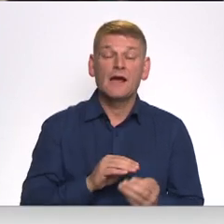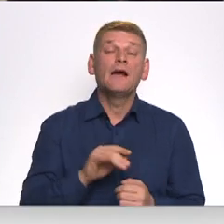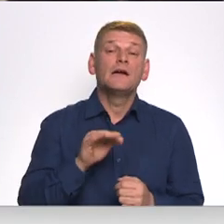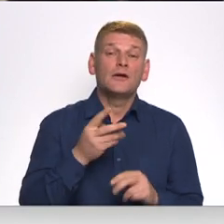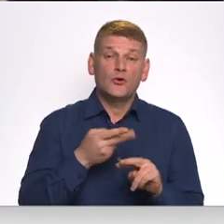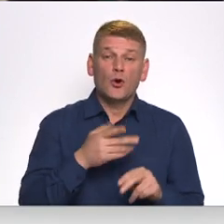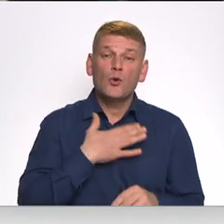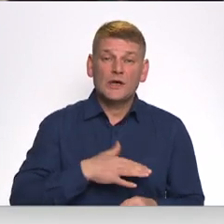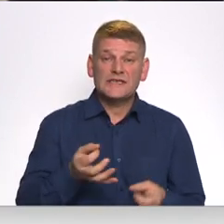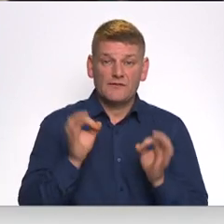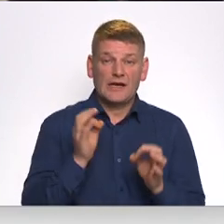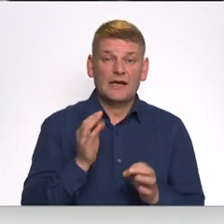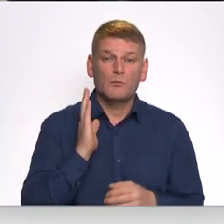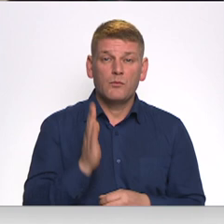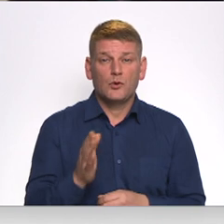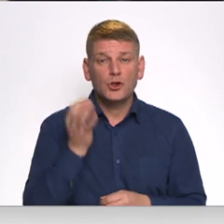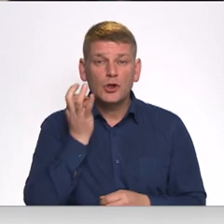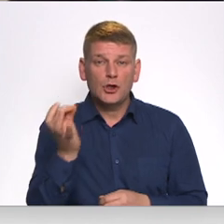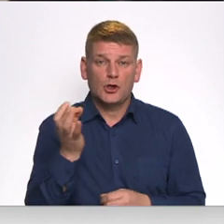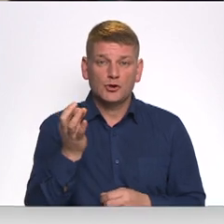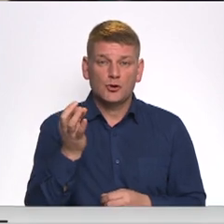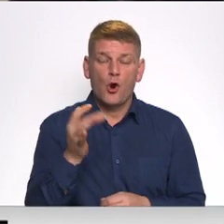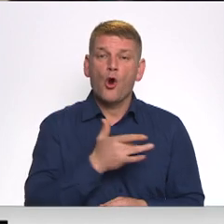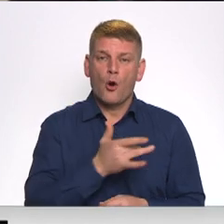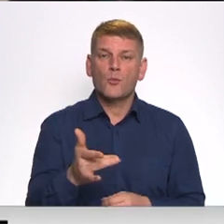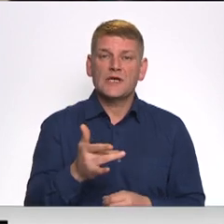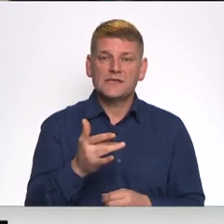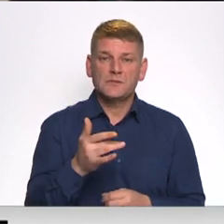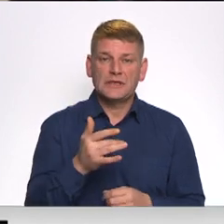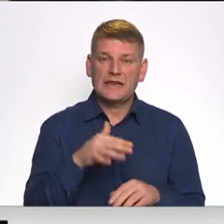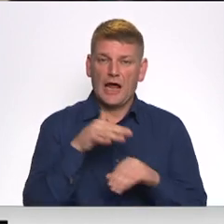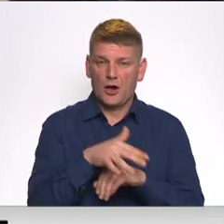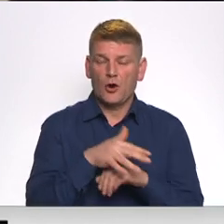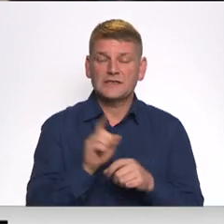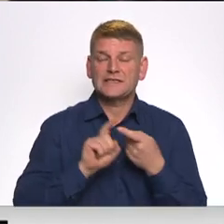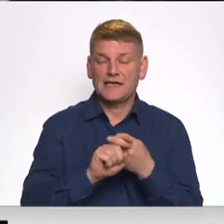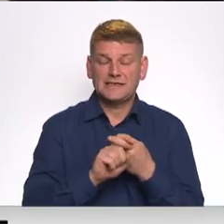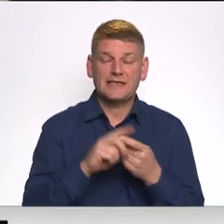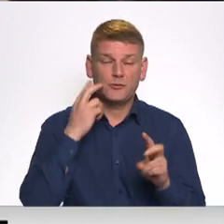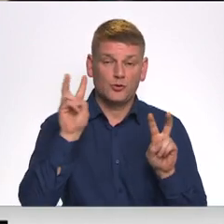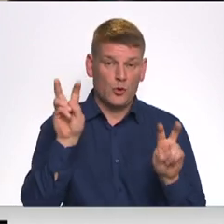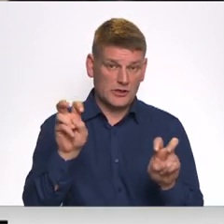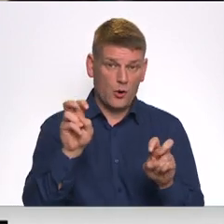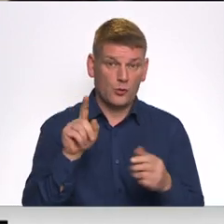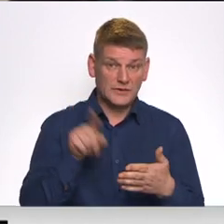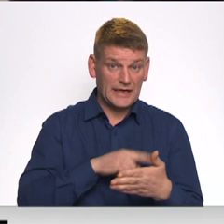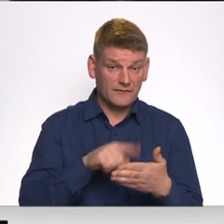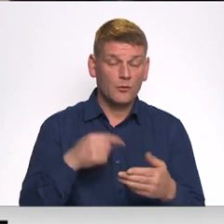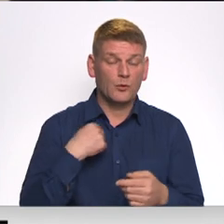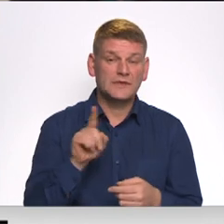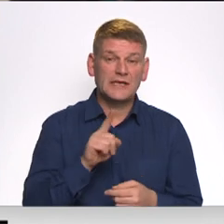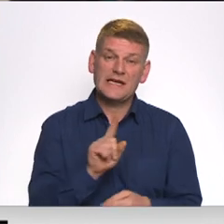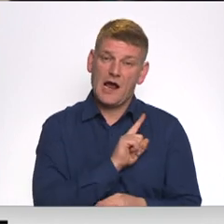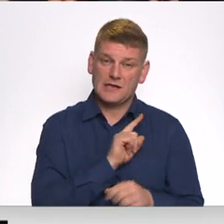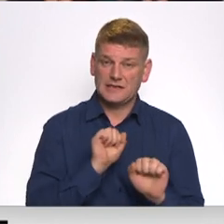ļoti, ļoti svarīgi būtu tieši ar komunismu teroru saistītos nosaukumus likvidēt, bet mums ārkārtīgi